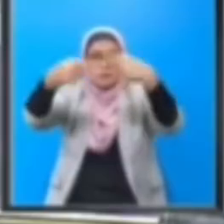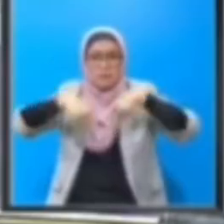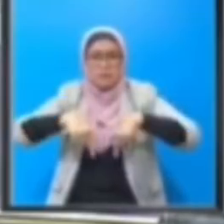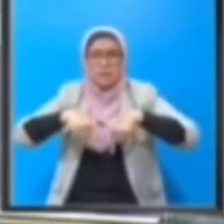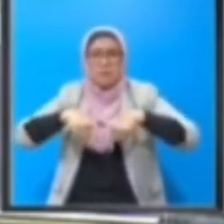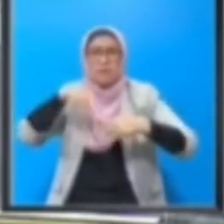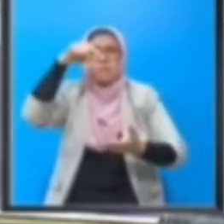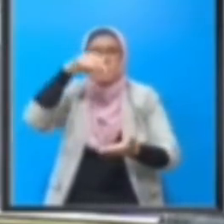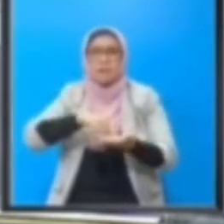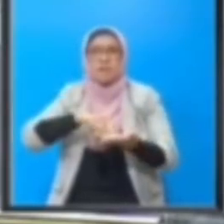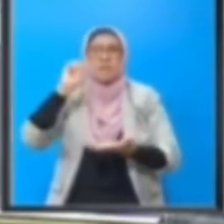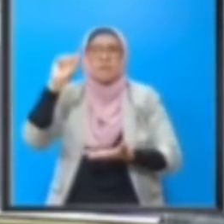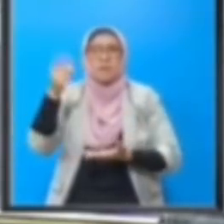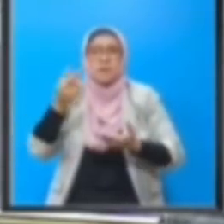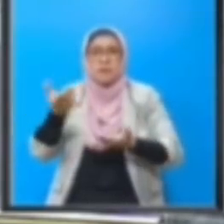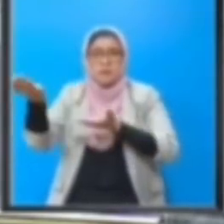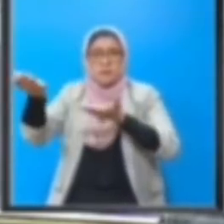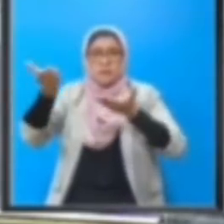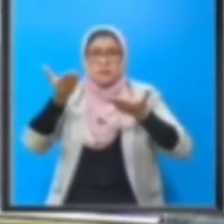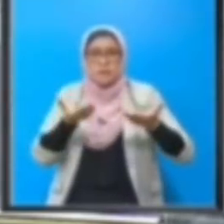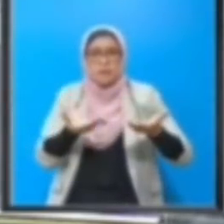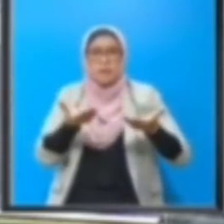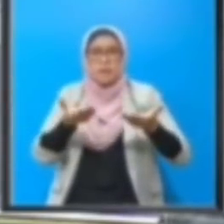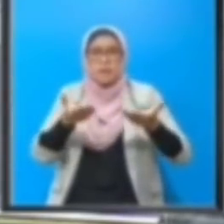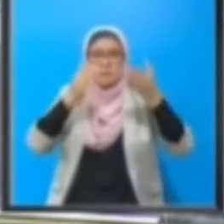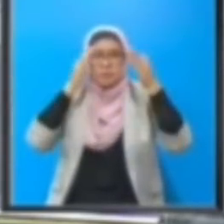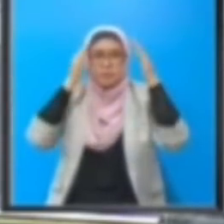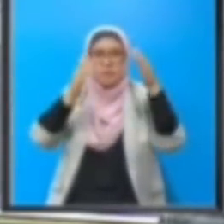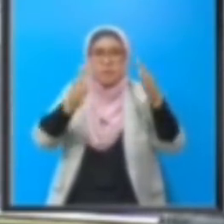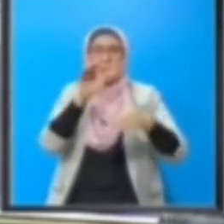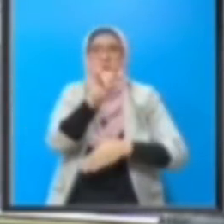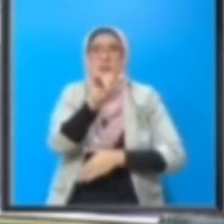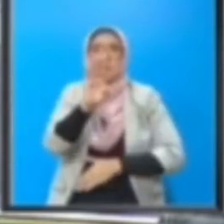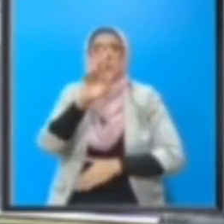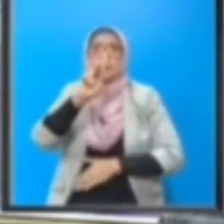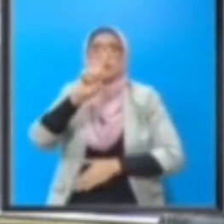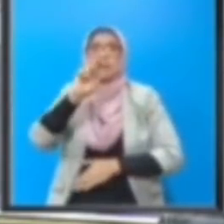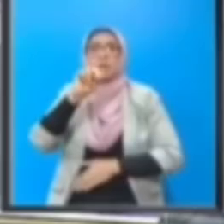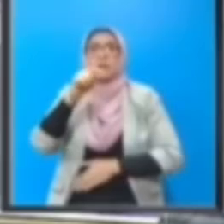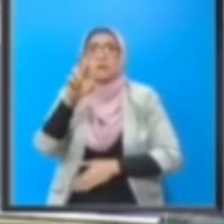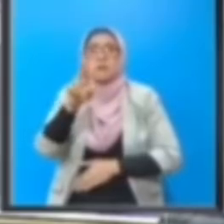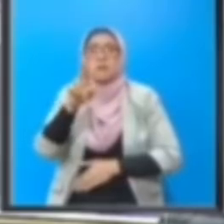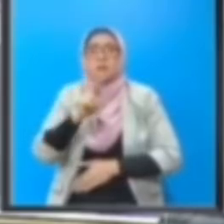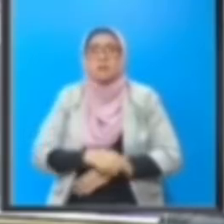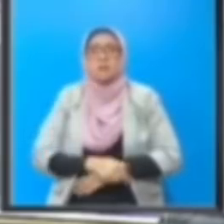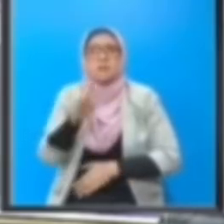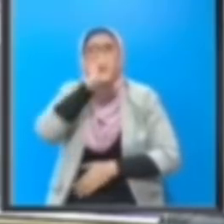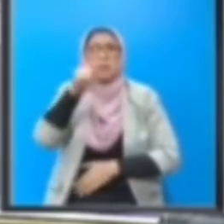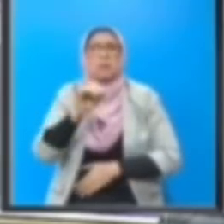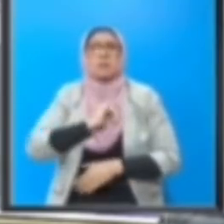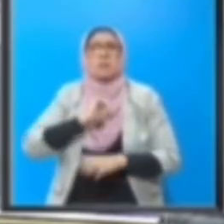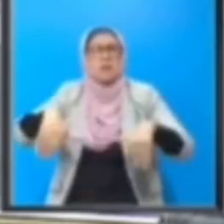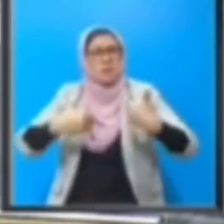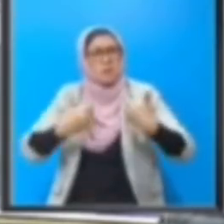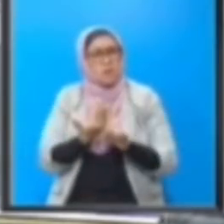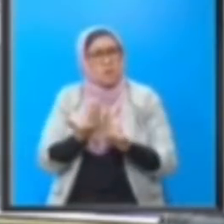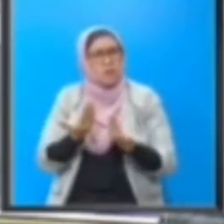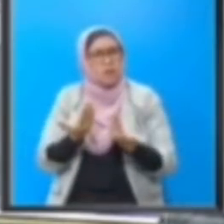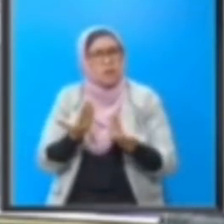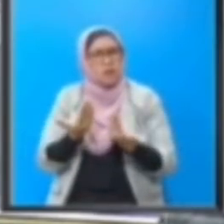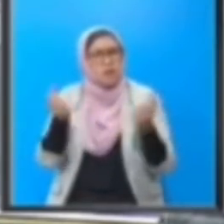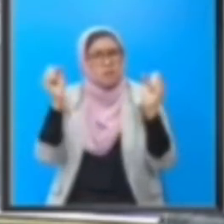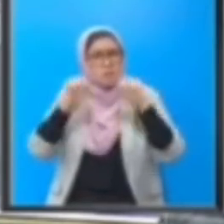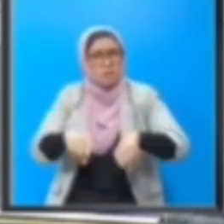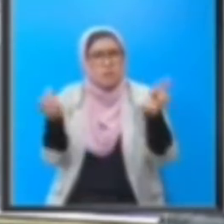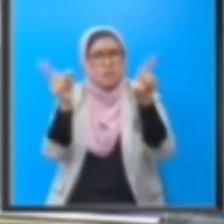dibawa kepada perhatian Dewan Yang Mulia ini oleh Yang Berhormat Kanga. Persoalan saya adalah macam mana perkara ini boleh berlaku.